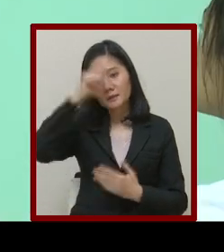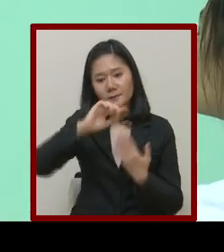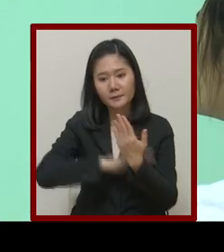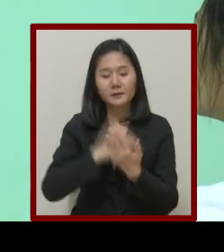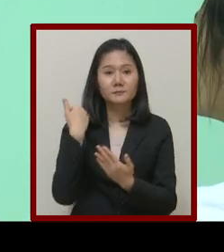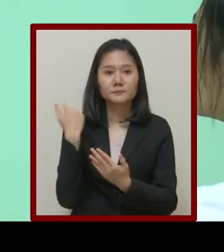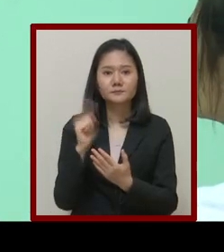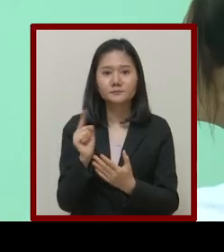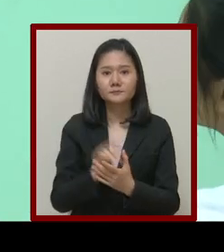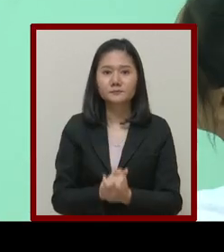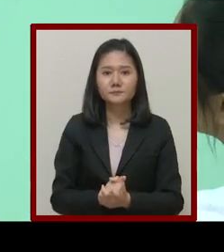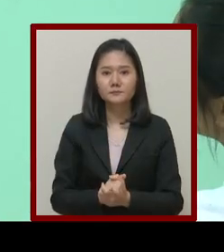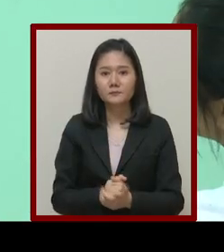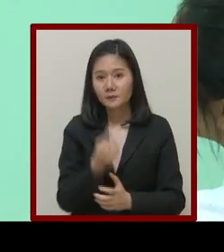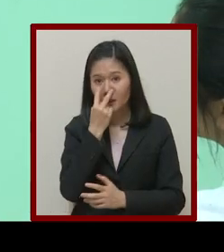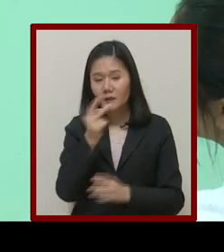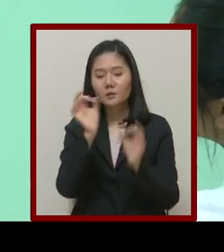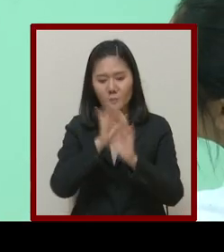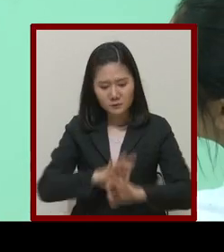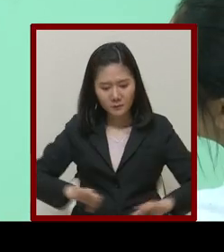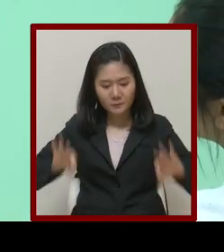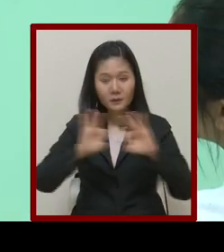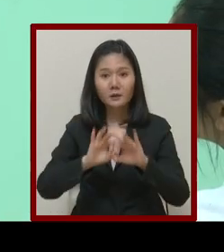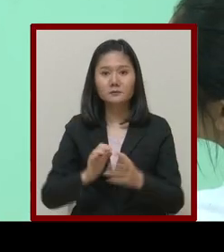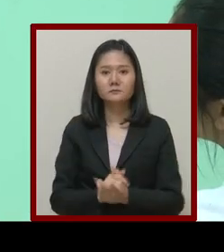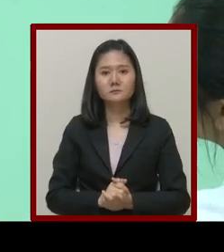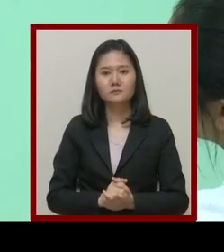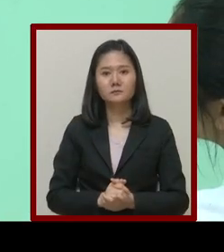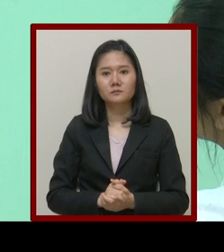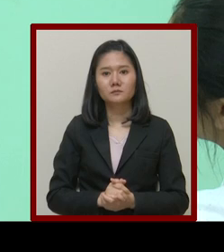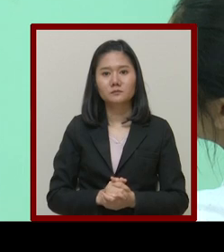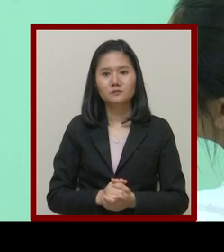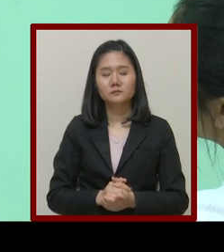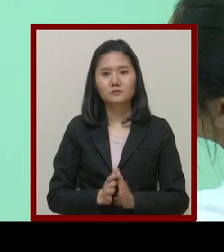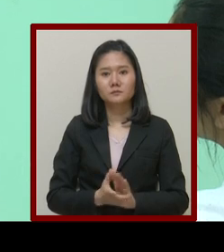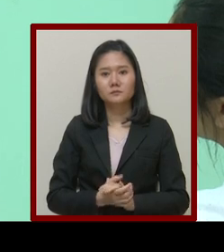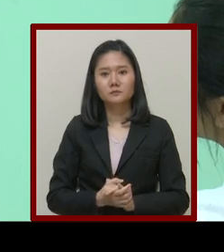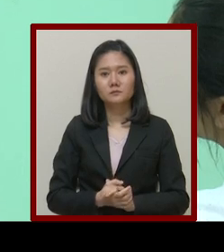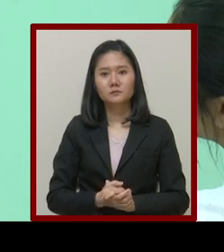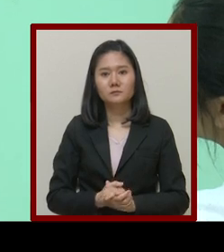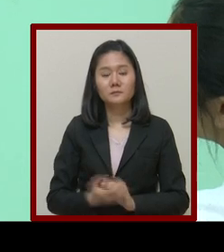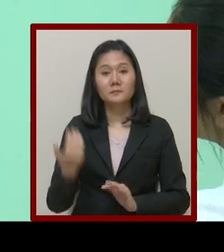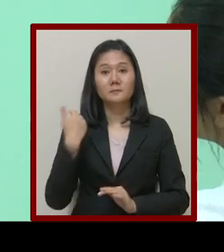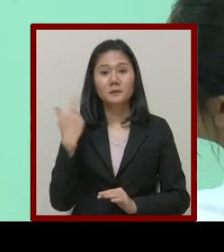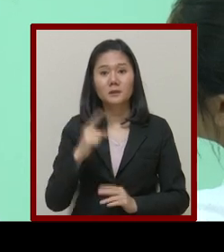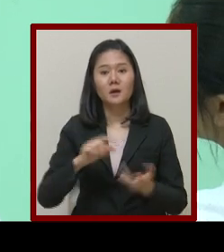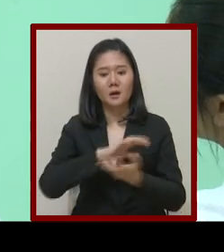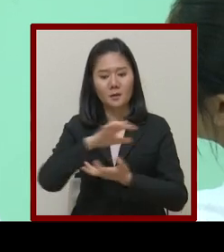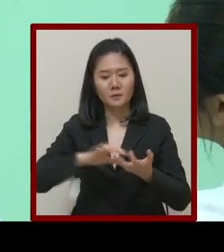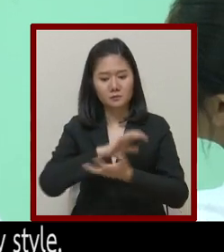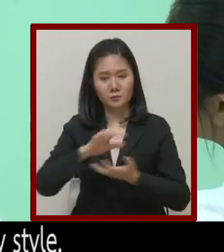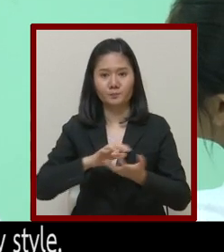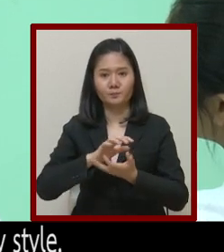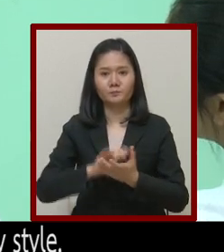เองเนี่ยเราก็เห็นความสำคัญของสิ่งนี้นะคะก็เลยมีการผสมผสาน